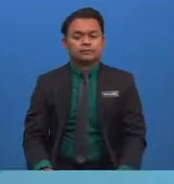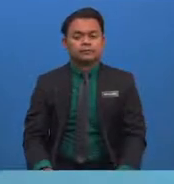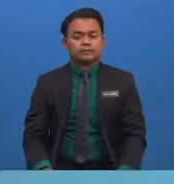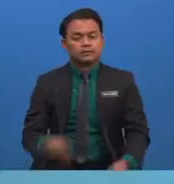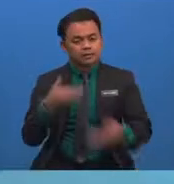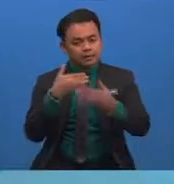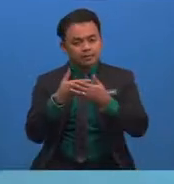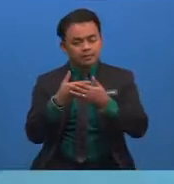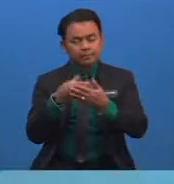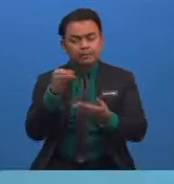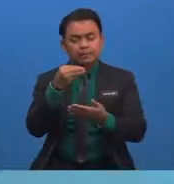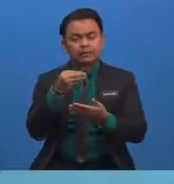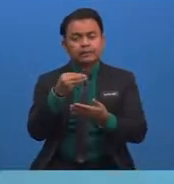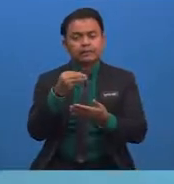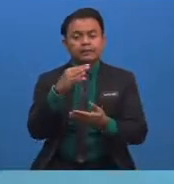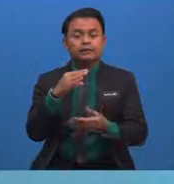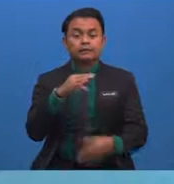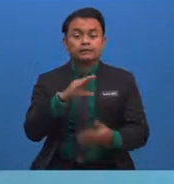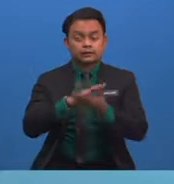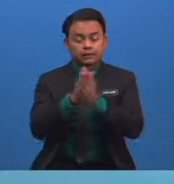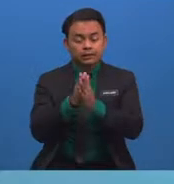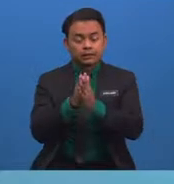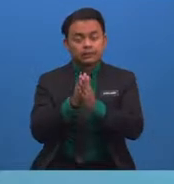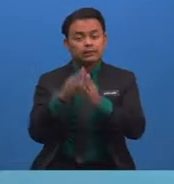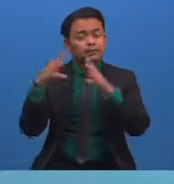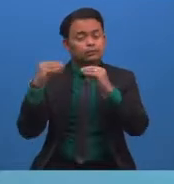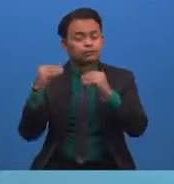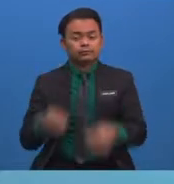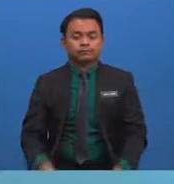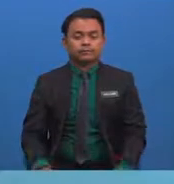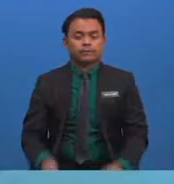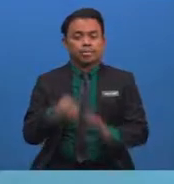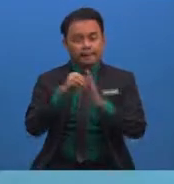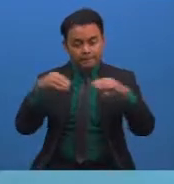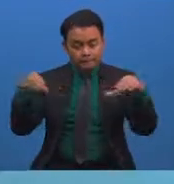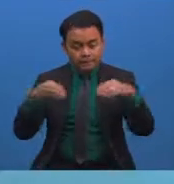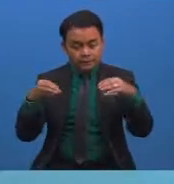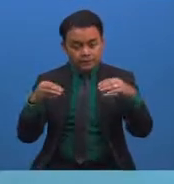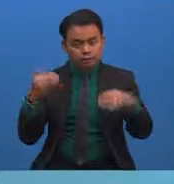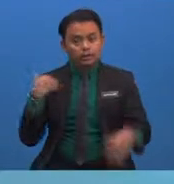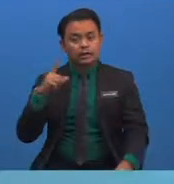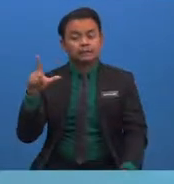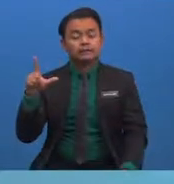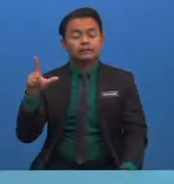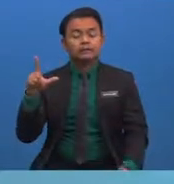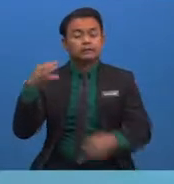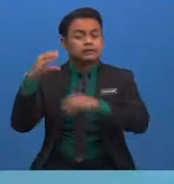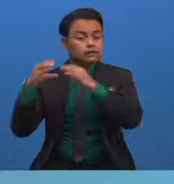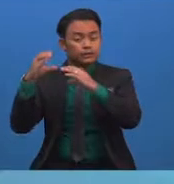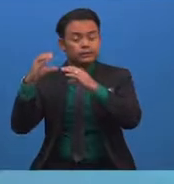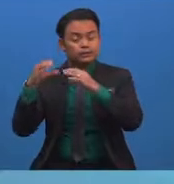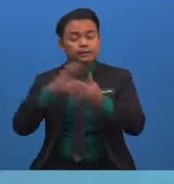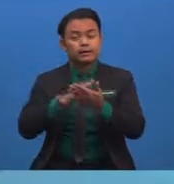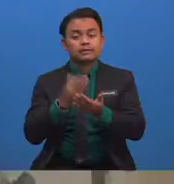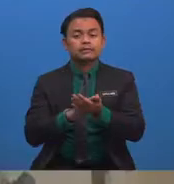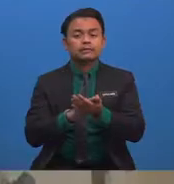pula dengan mencelur? Mencelur adalah teknik memasak makanan di dalam air mendidih dalam masa yang